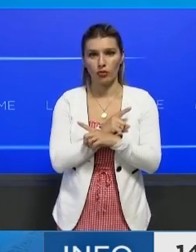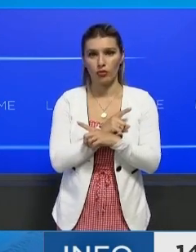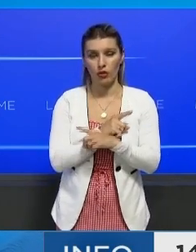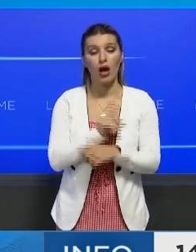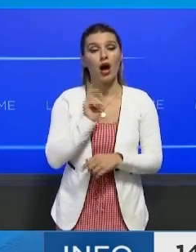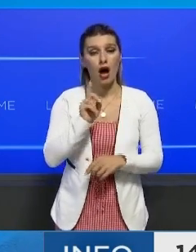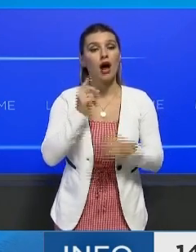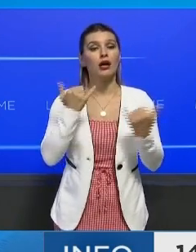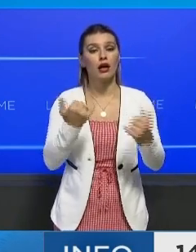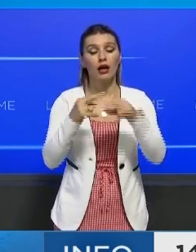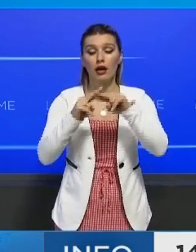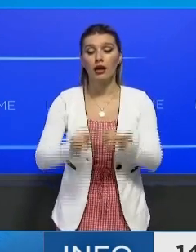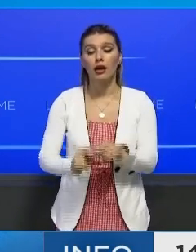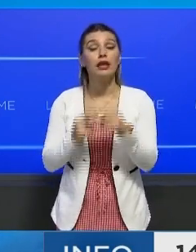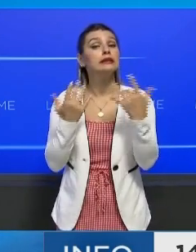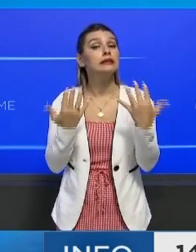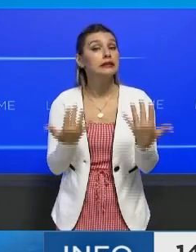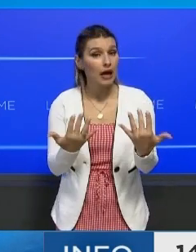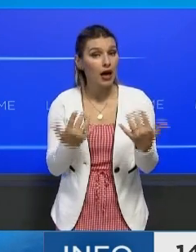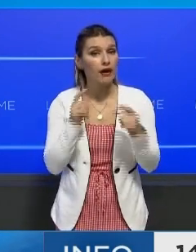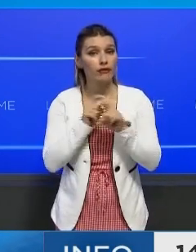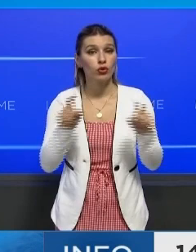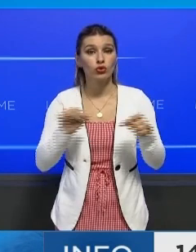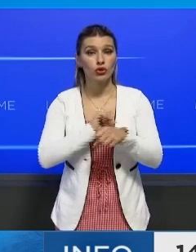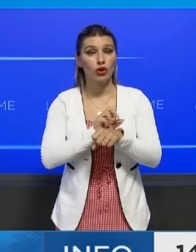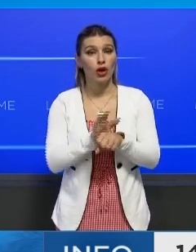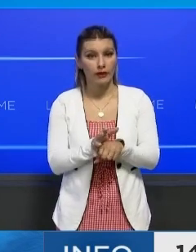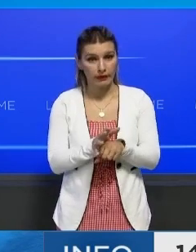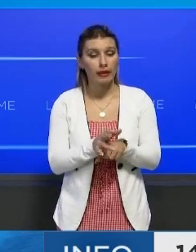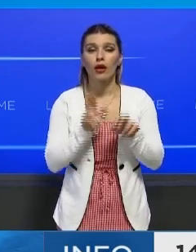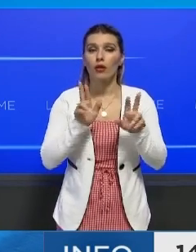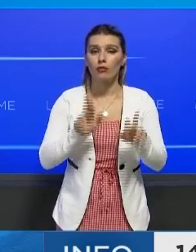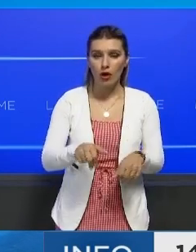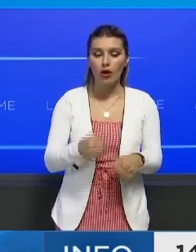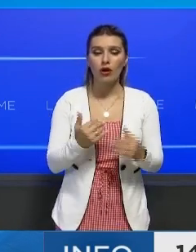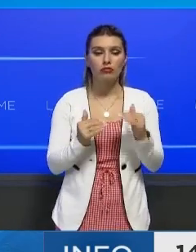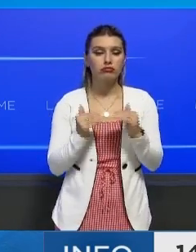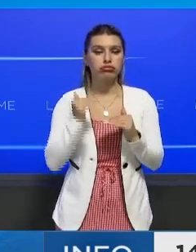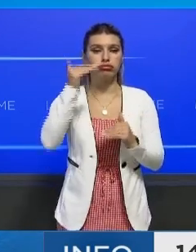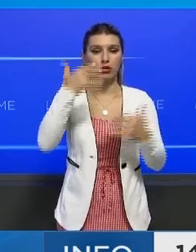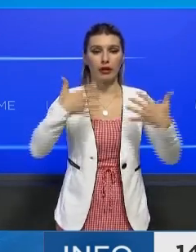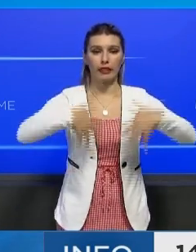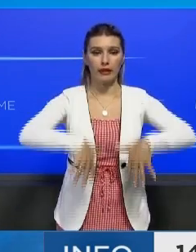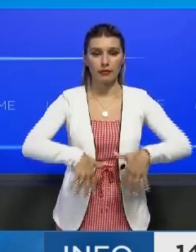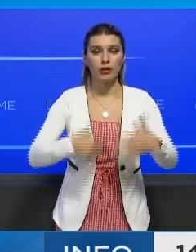ndërkaq numri rasteve aktive me COVID-19 ka arritur në